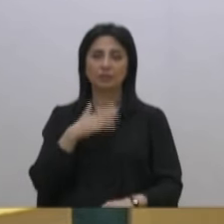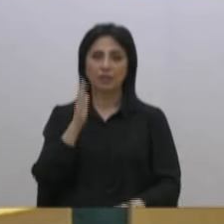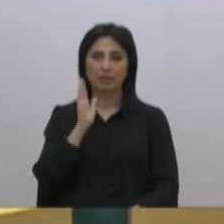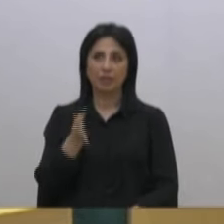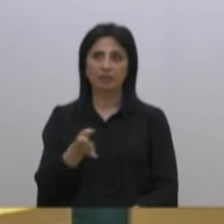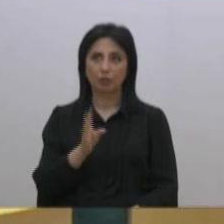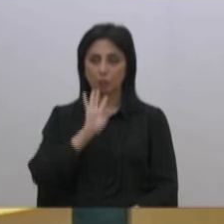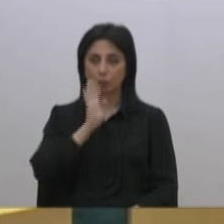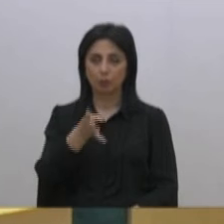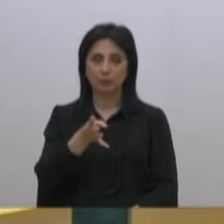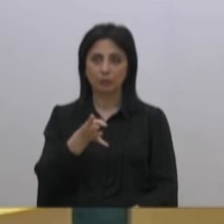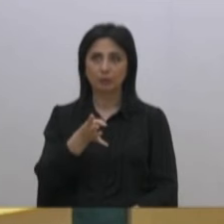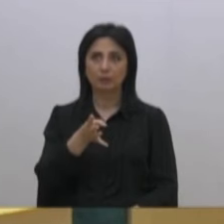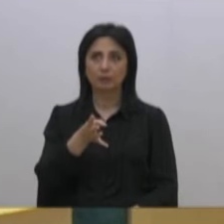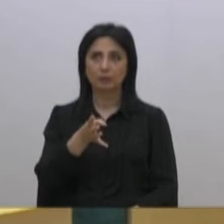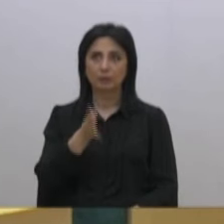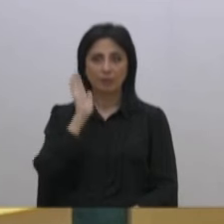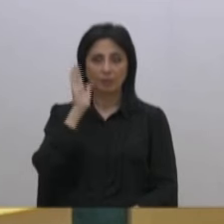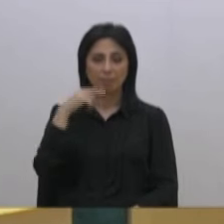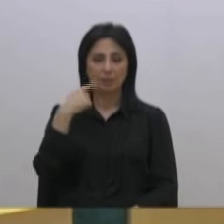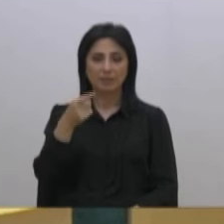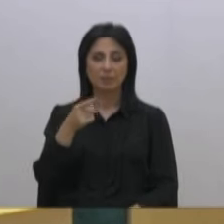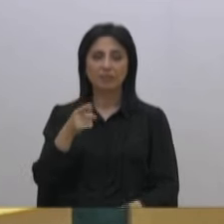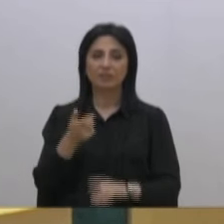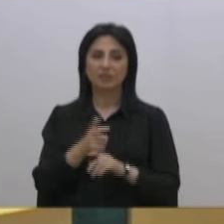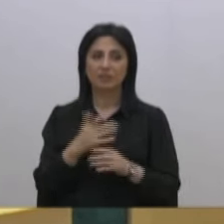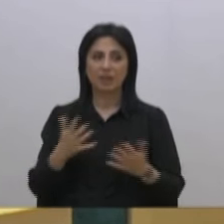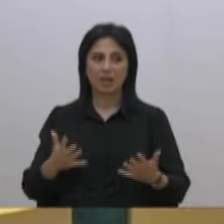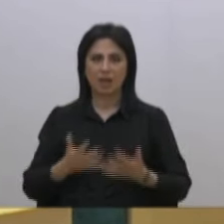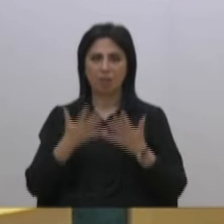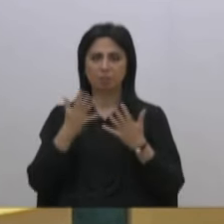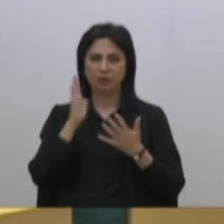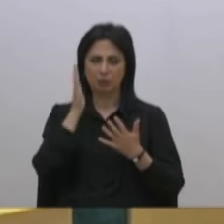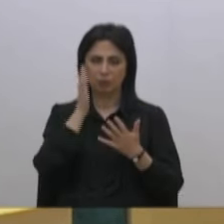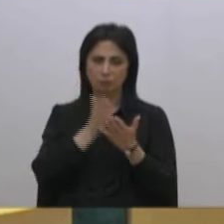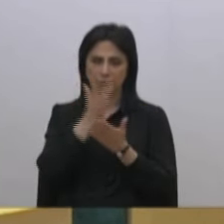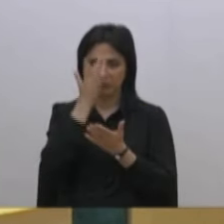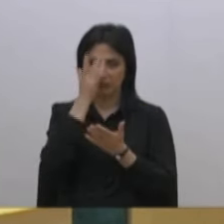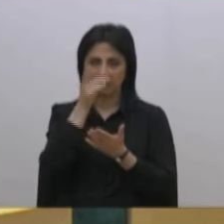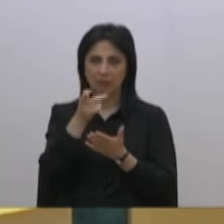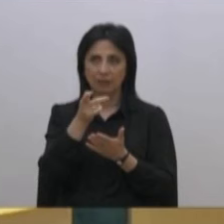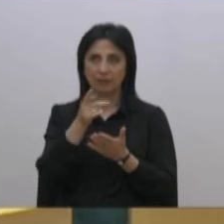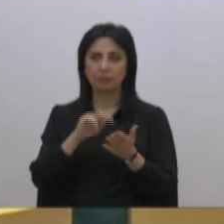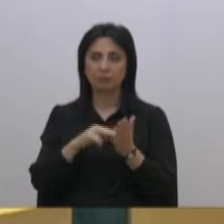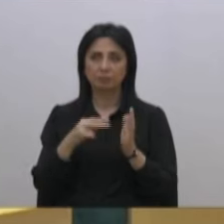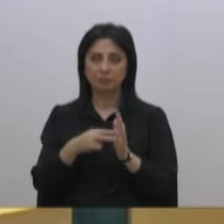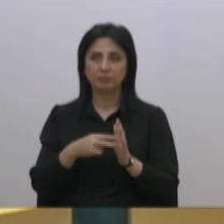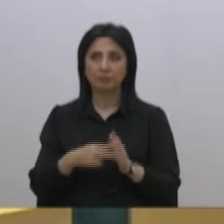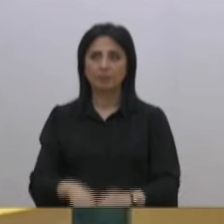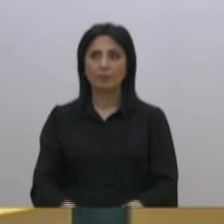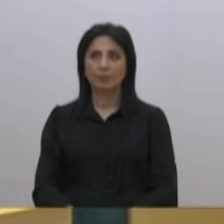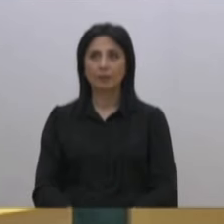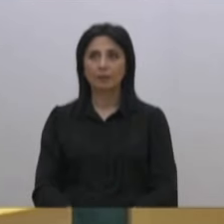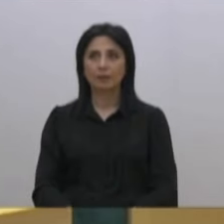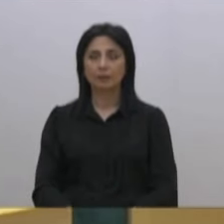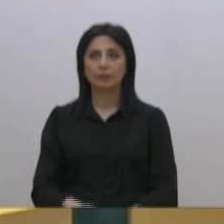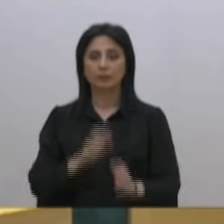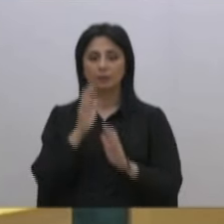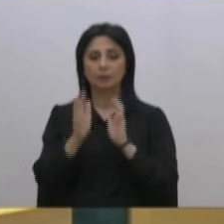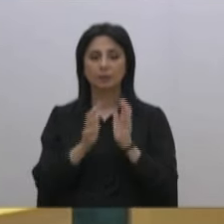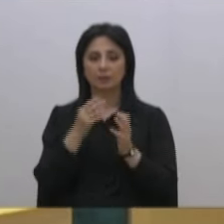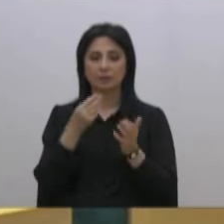გვექნება 4-წლიანი პერსპექტივითაც ძალიან ამბიციური მიზნები, ამოცანები, გეგმები.